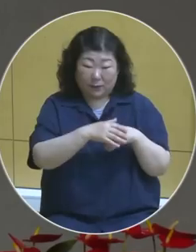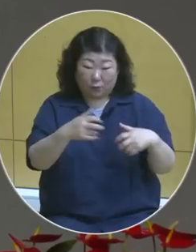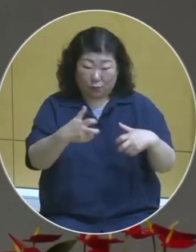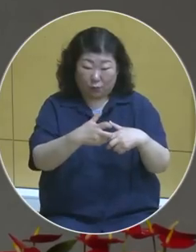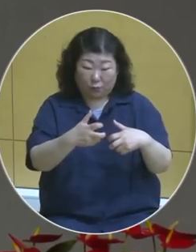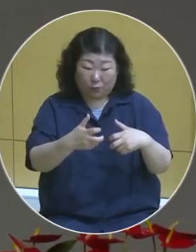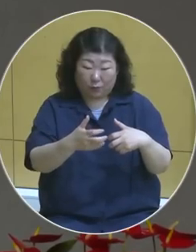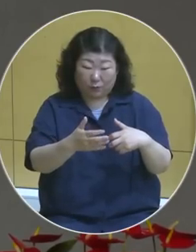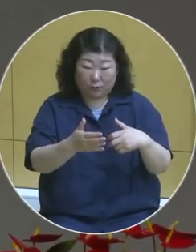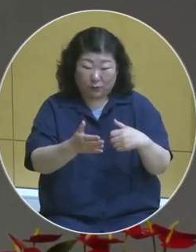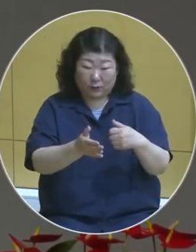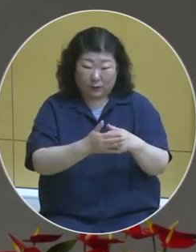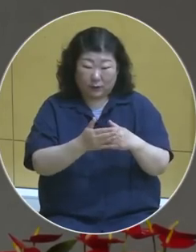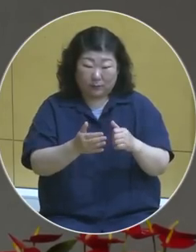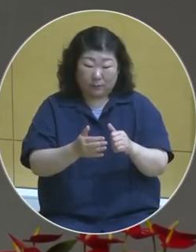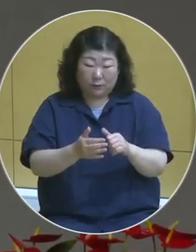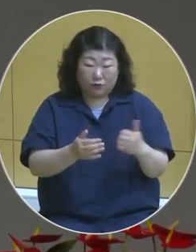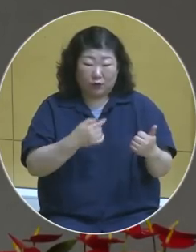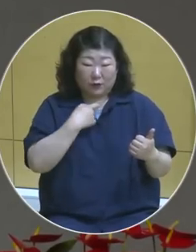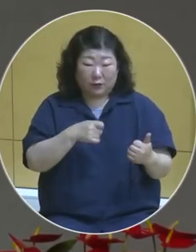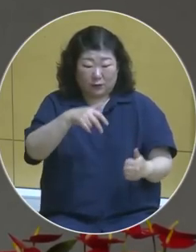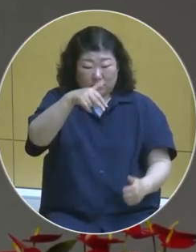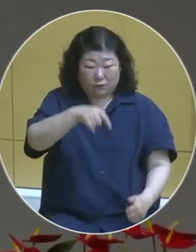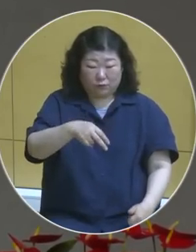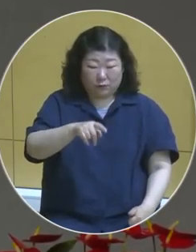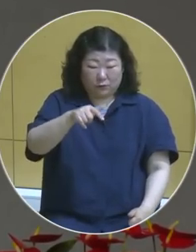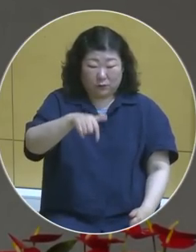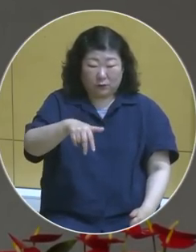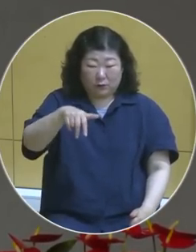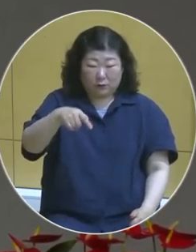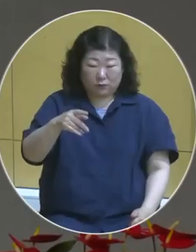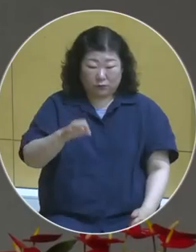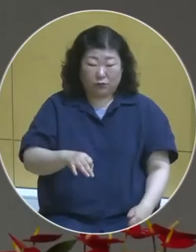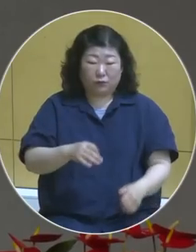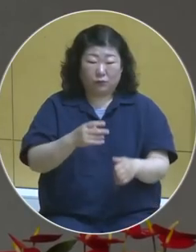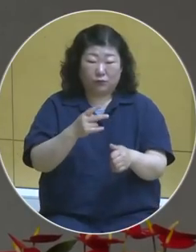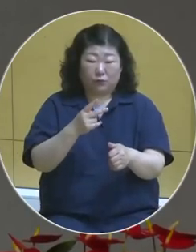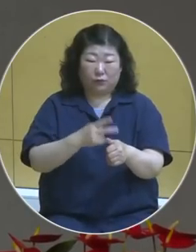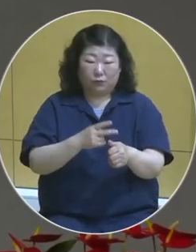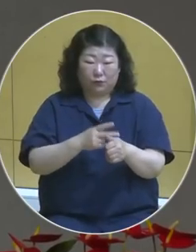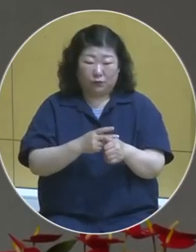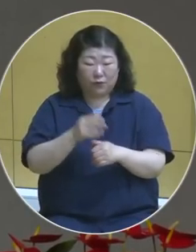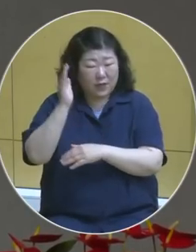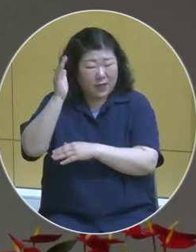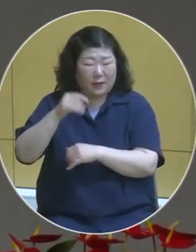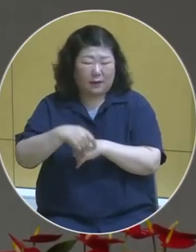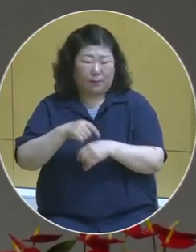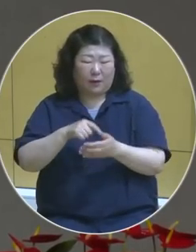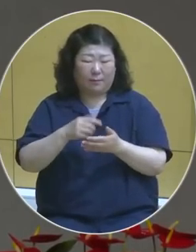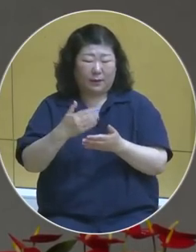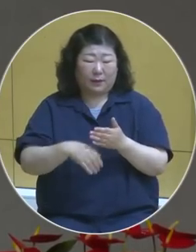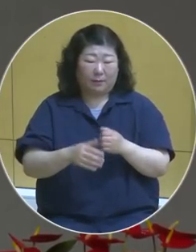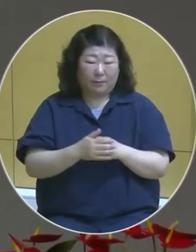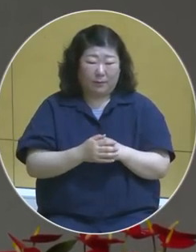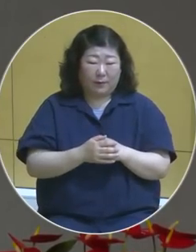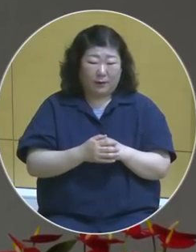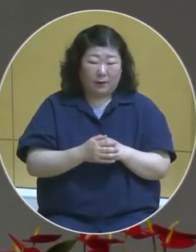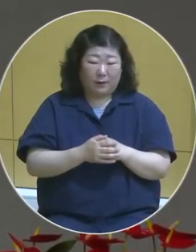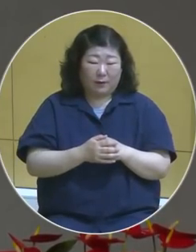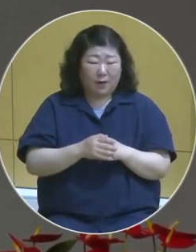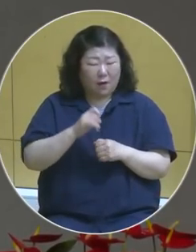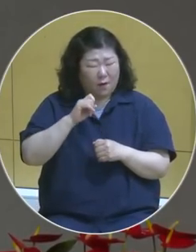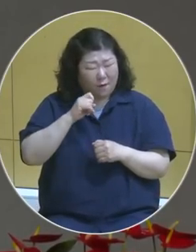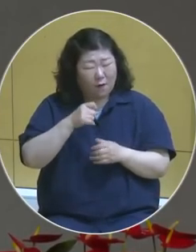떠난 주석중 교수의 이야기가 우리 마음에 감동으로 남습니다. 우리나라의 어려운 대동맥 수술 명의로